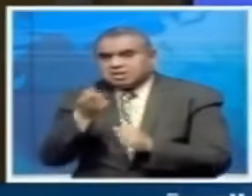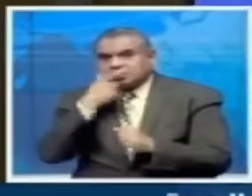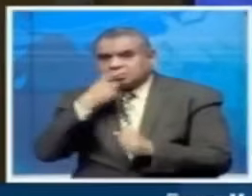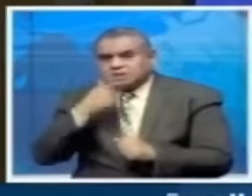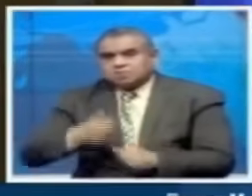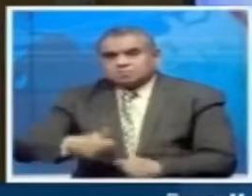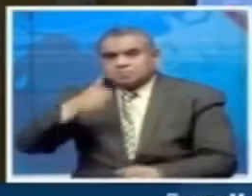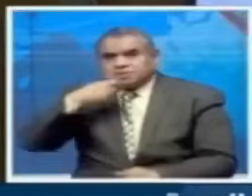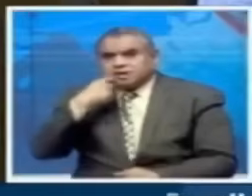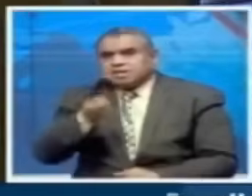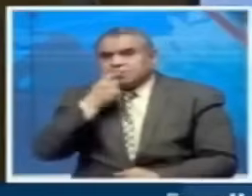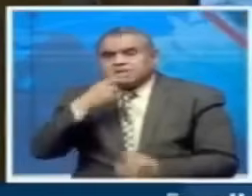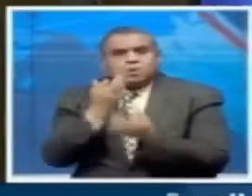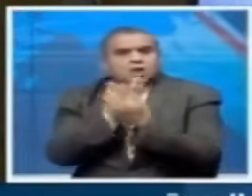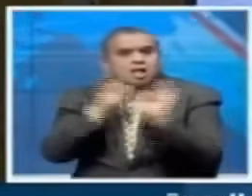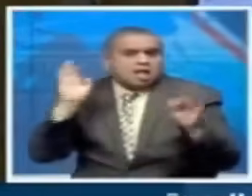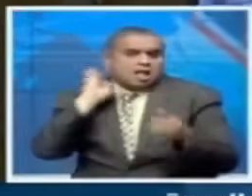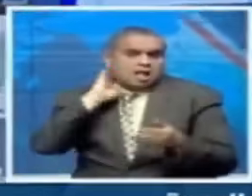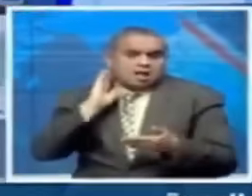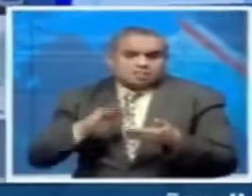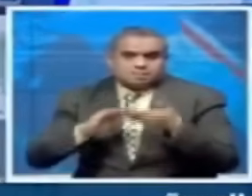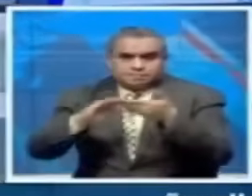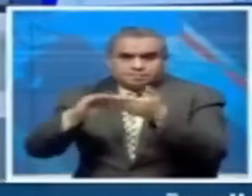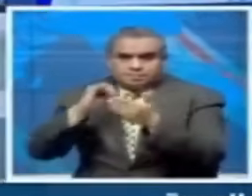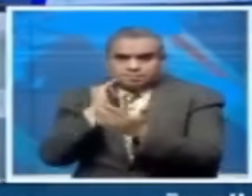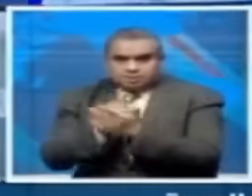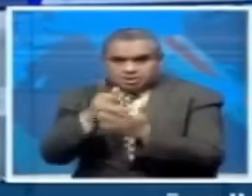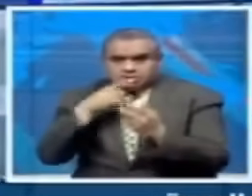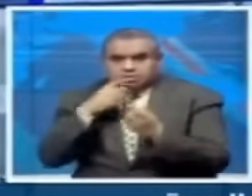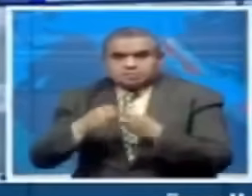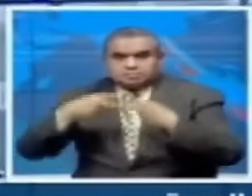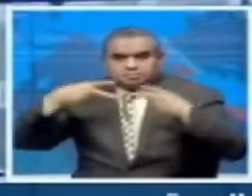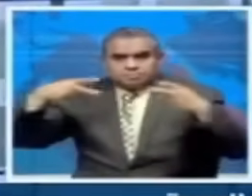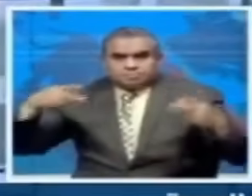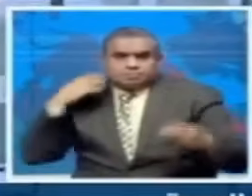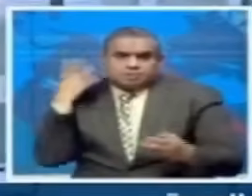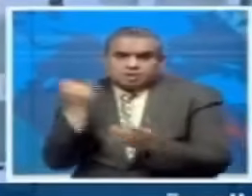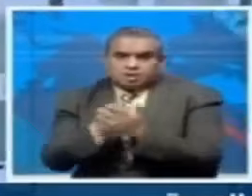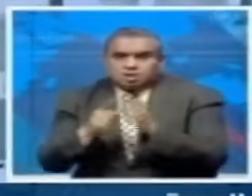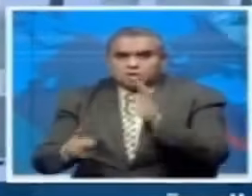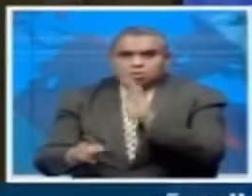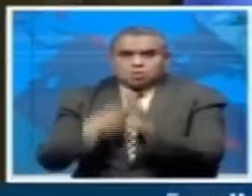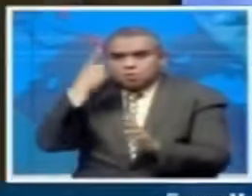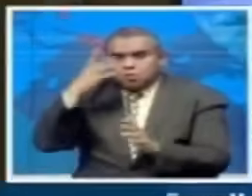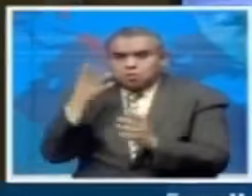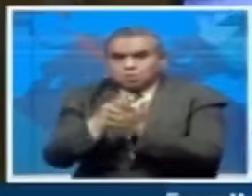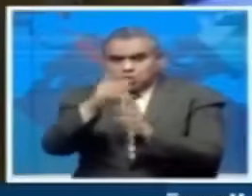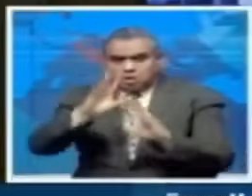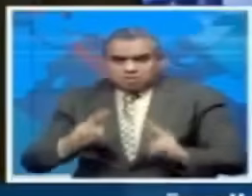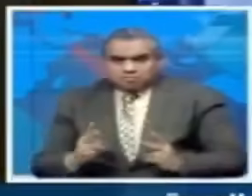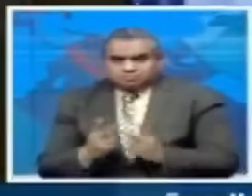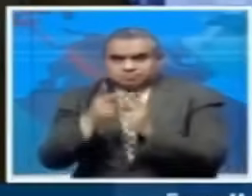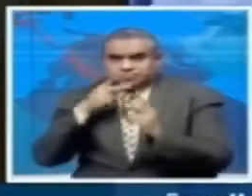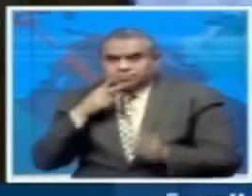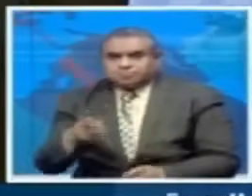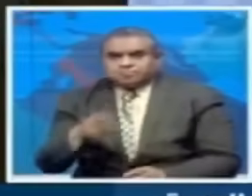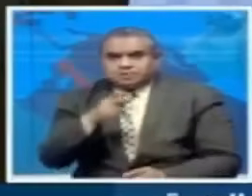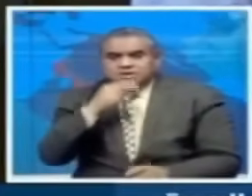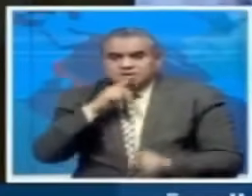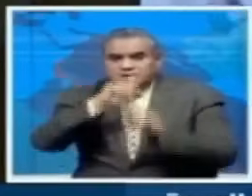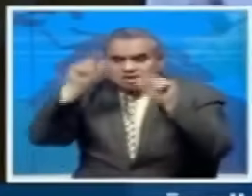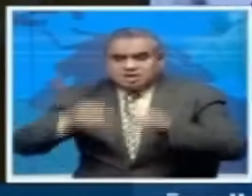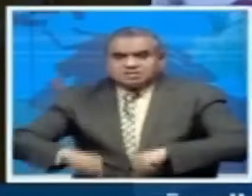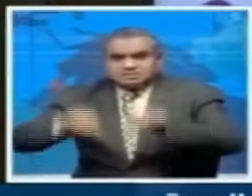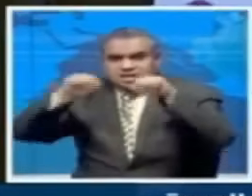توفير الدواء بشكل آمن. وقد تم الانتهاء من تنفيذ المرحلة الأولى من خطة التطوير بافتتاح الصيدليات